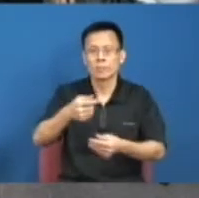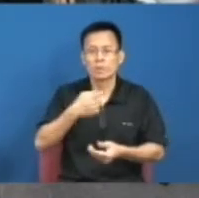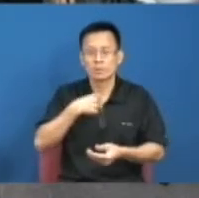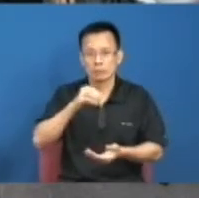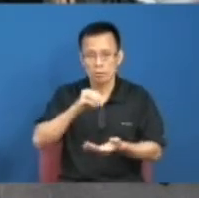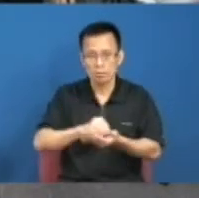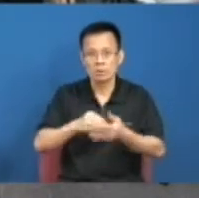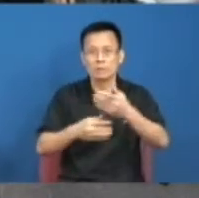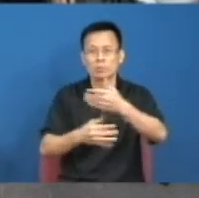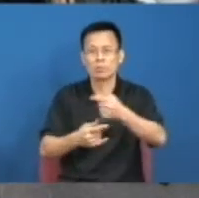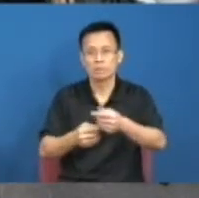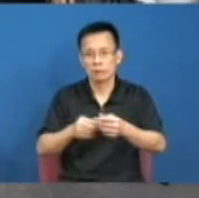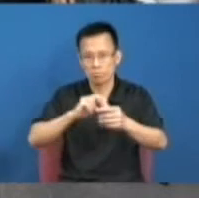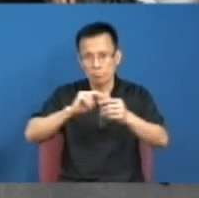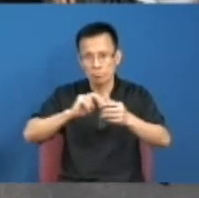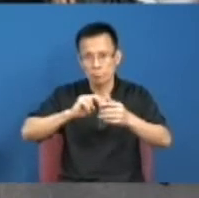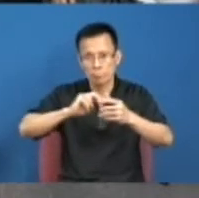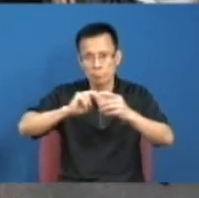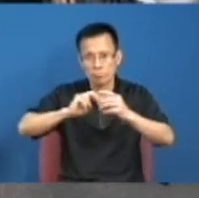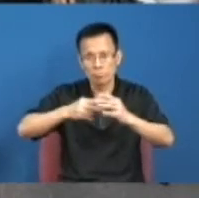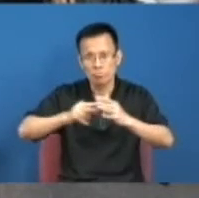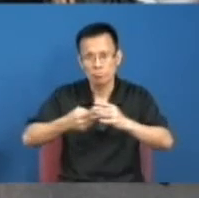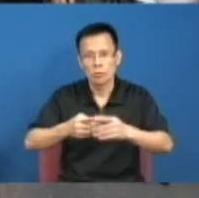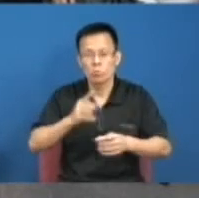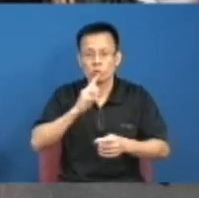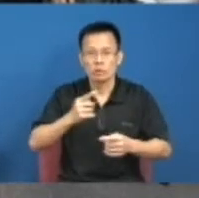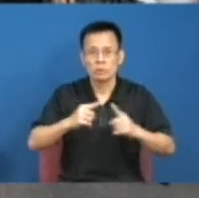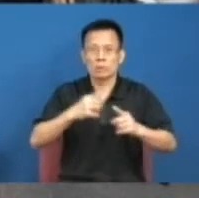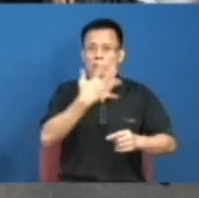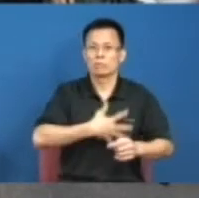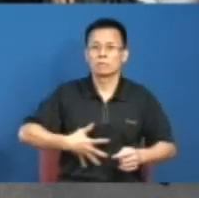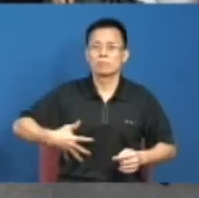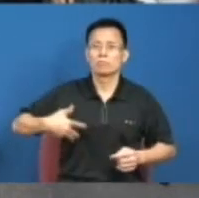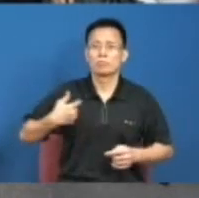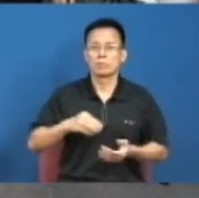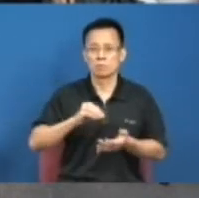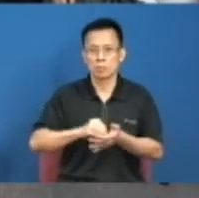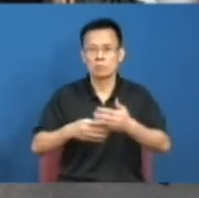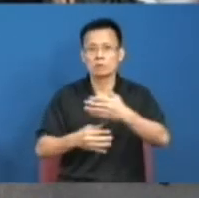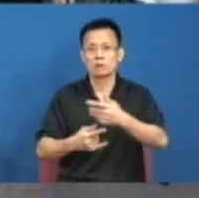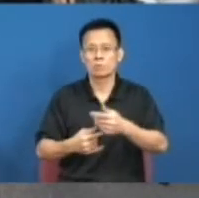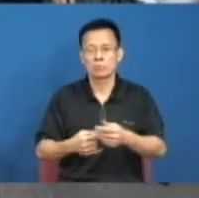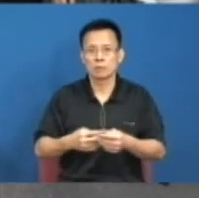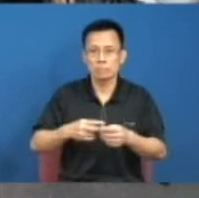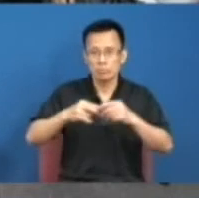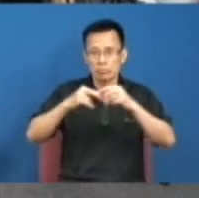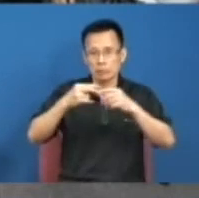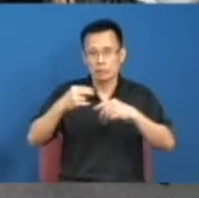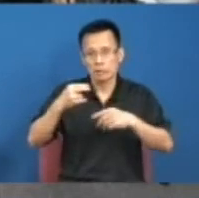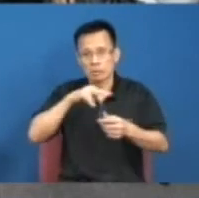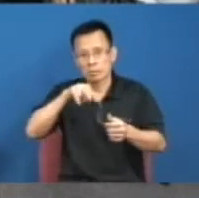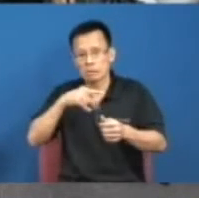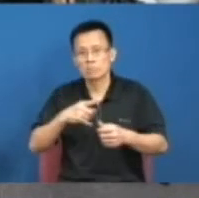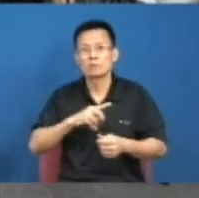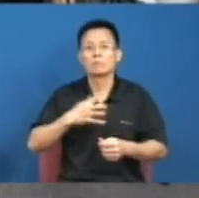期維修，因為即係等於一個人體啦，你一個人身體咧，你一定要即係定期去即係保養好自己嘅身體，咁你